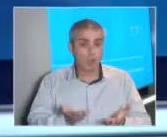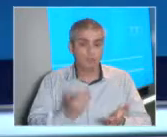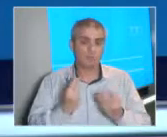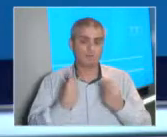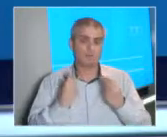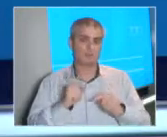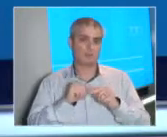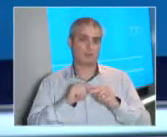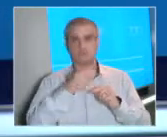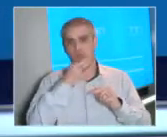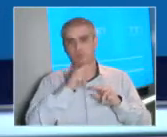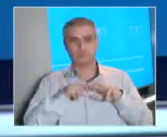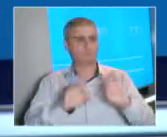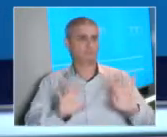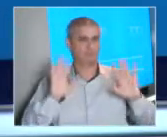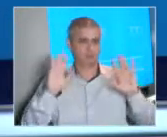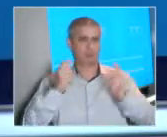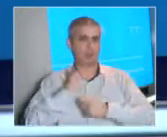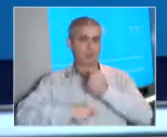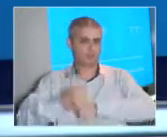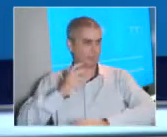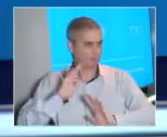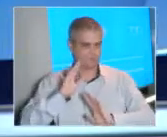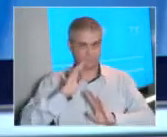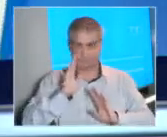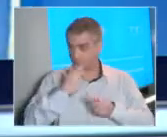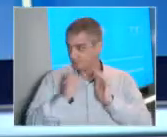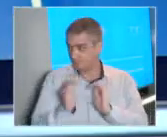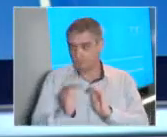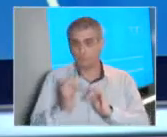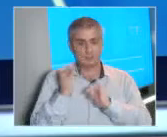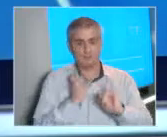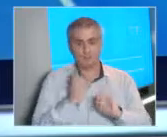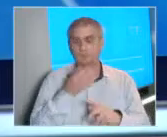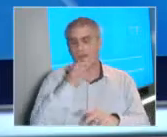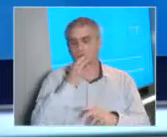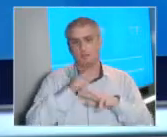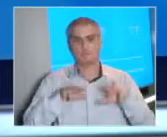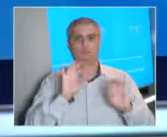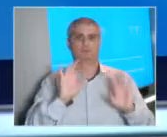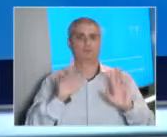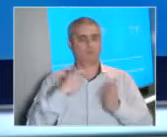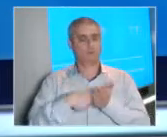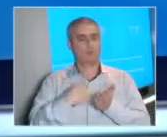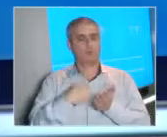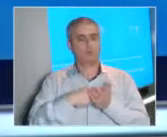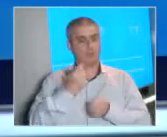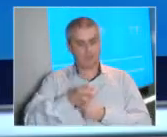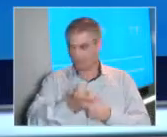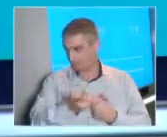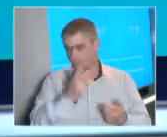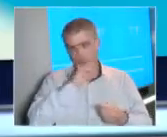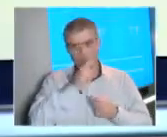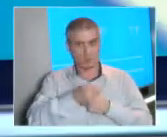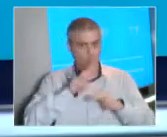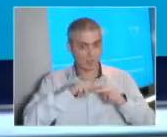דבר חיובי, זה ישפר את מצבם של העסקים, ודרך אגב, אפרופו עסקים קטנים, יבואנים, זה ישפר את מצבם, הם שילמו על זה מחירים חקלאיים, יש לכם דיון על